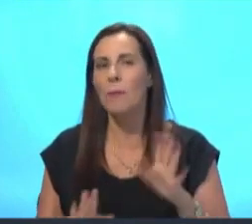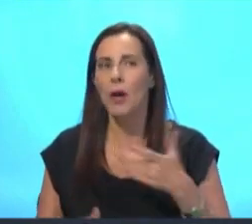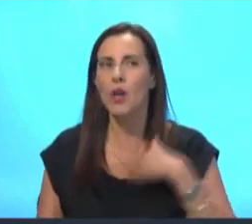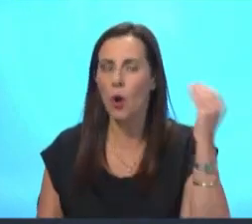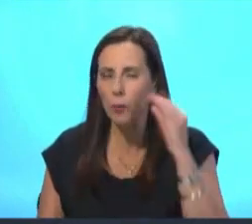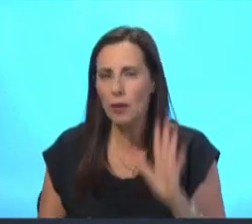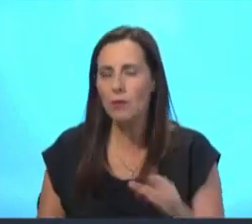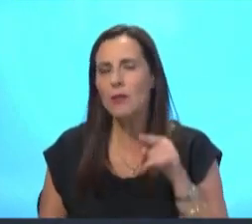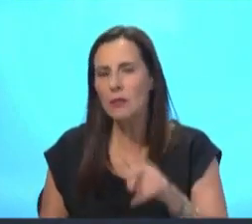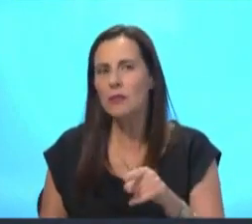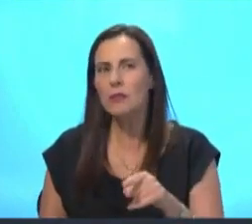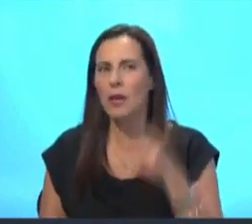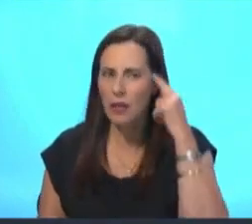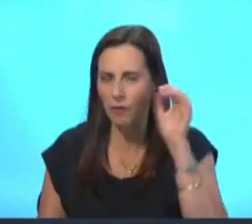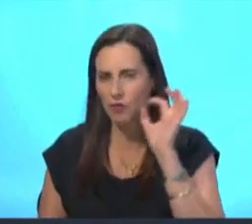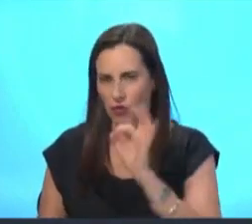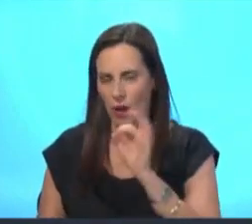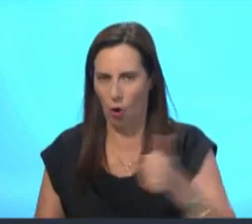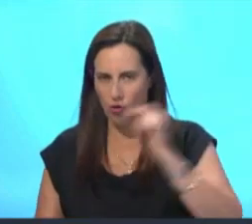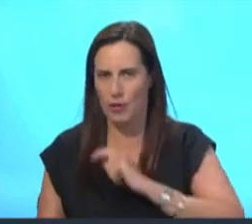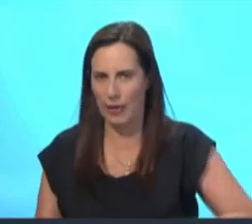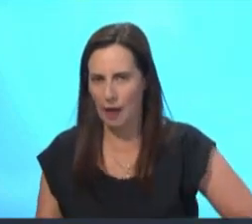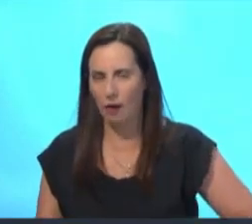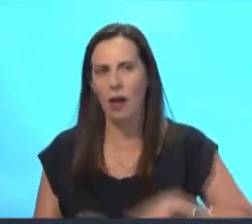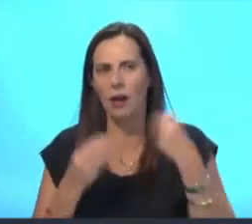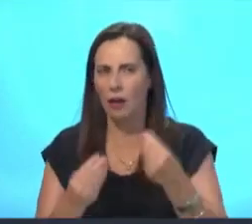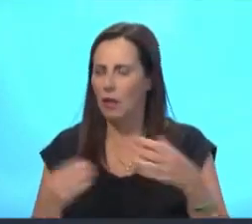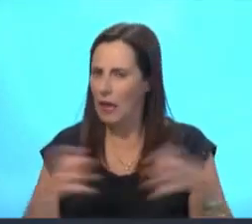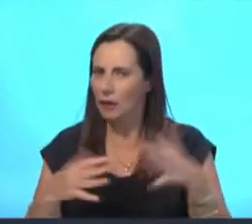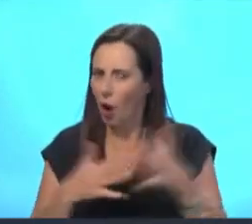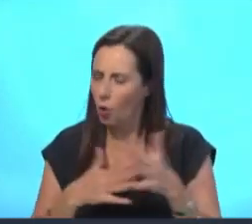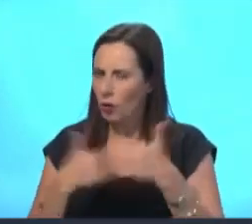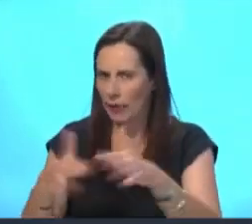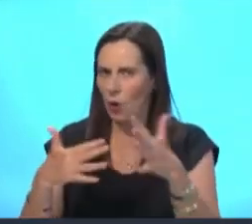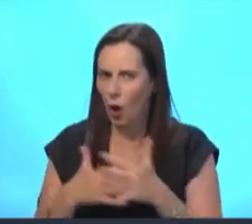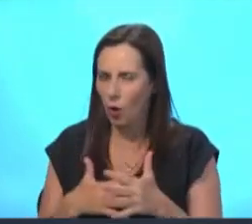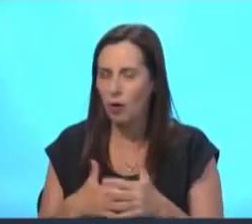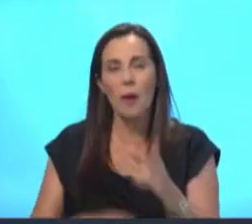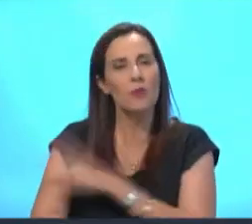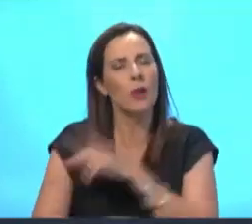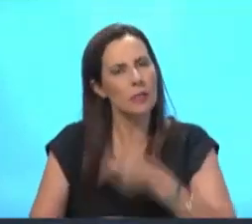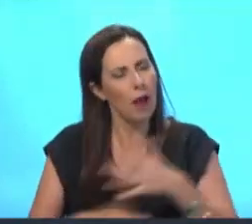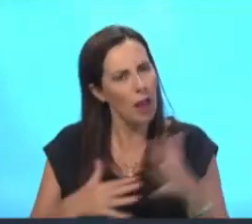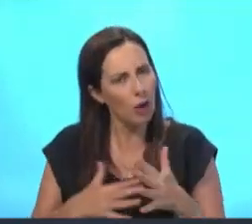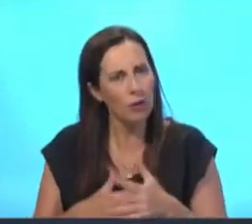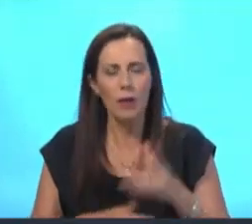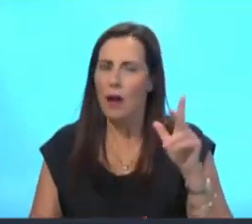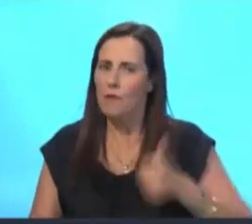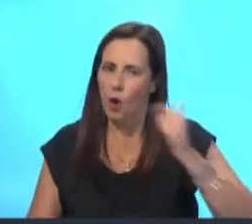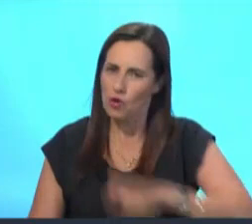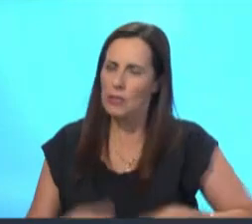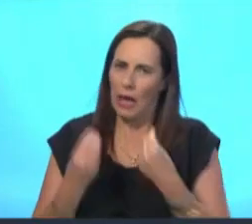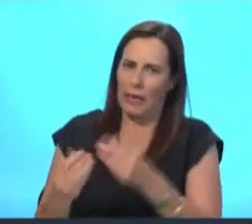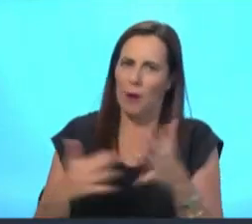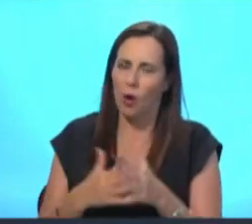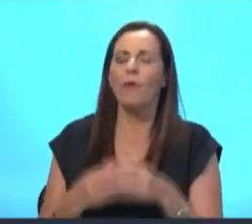למדים, שזה היה נבון מאוד מצד צביקה גנדלמן לאפשר ליחידה החוקרת לחקור, משטרה צריכה לחקור, וצביקה צריך לאפשר לה לחקור,